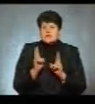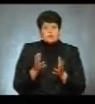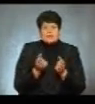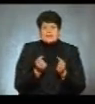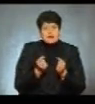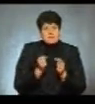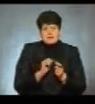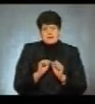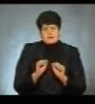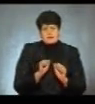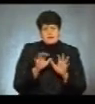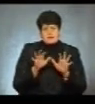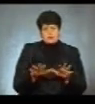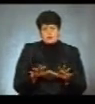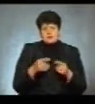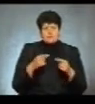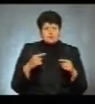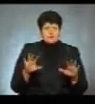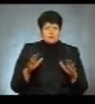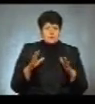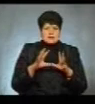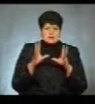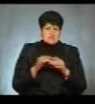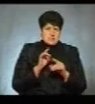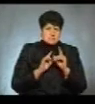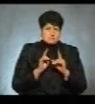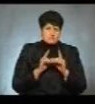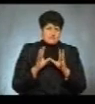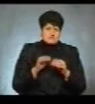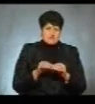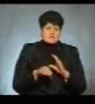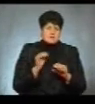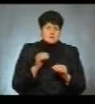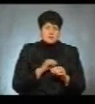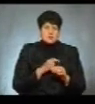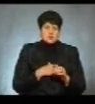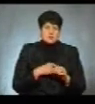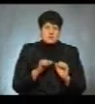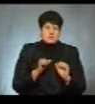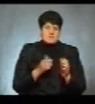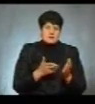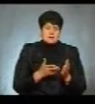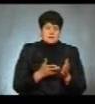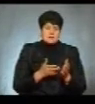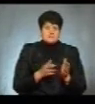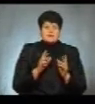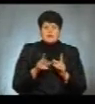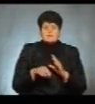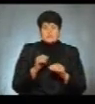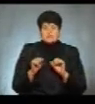тримає керівника на посаді будь-який момент загальними зборами. І все, або вибрати собі управителя. Власне, як вибрати управителя